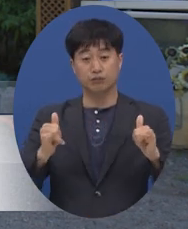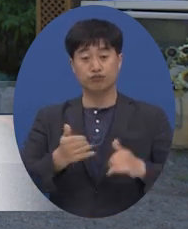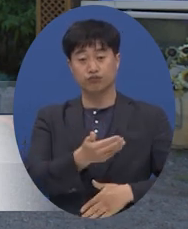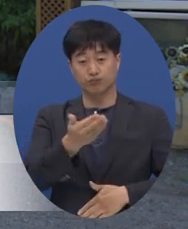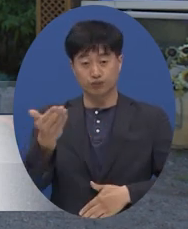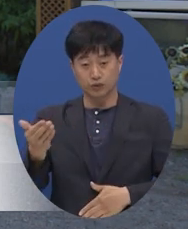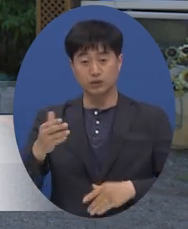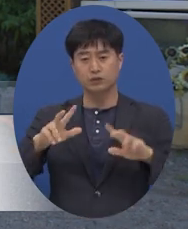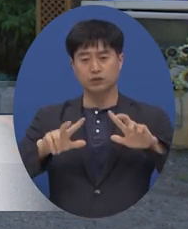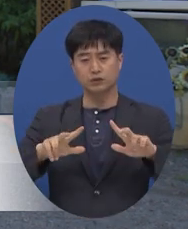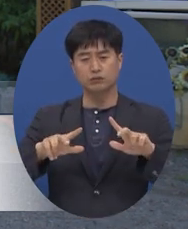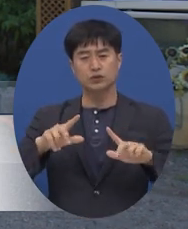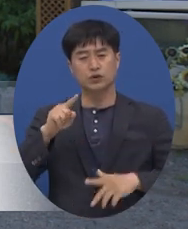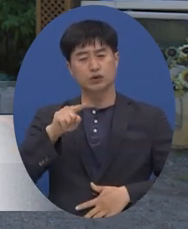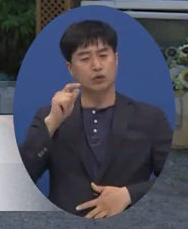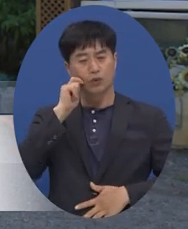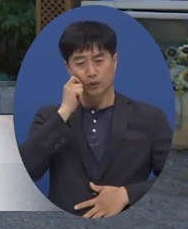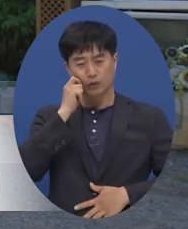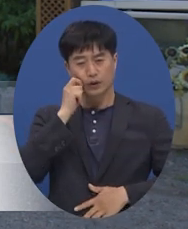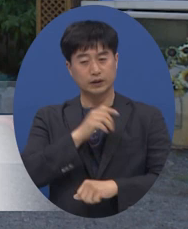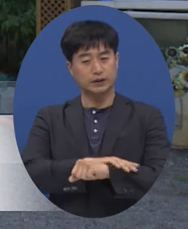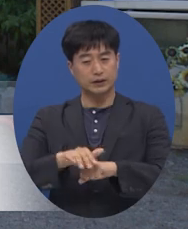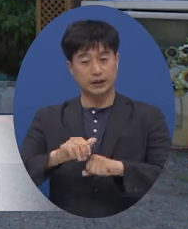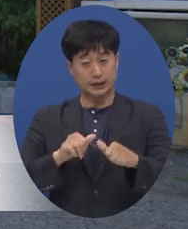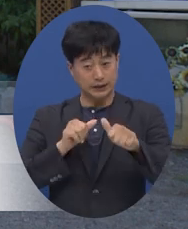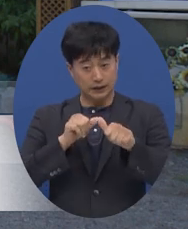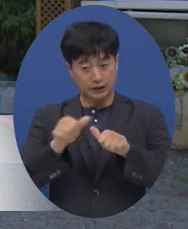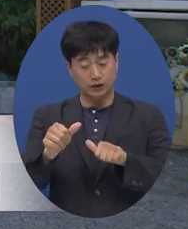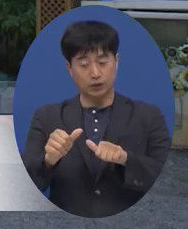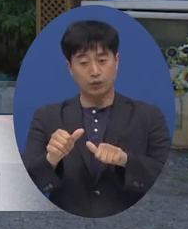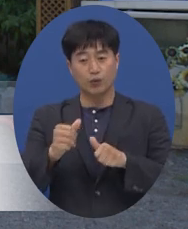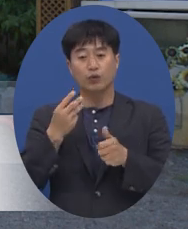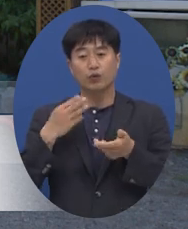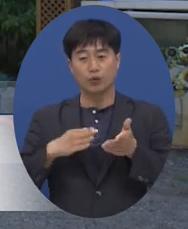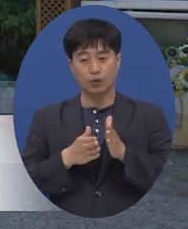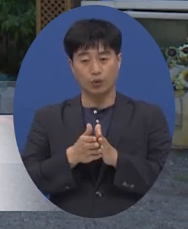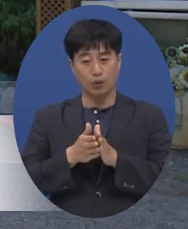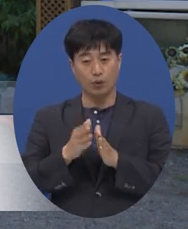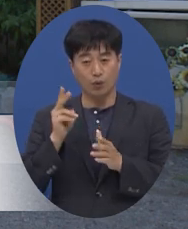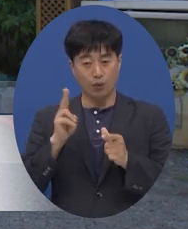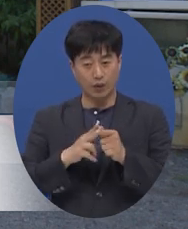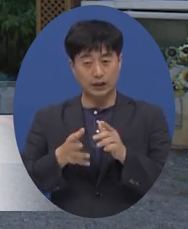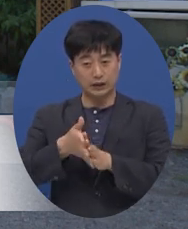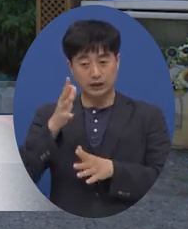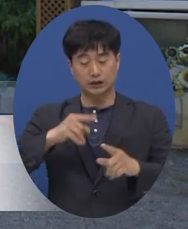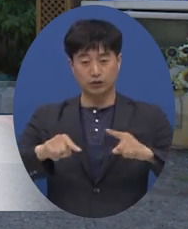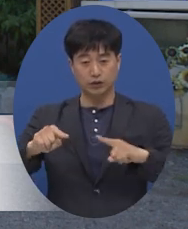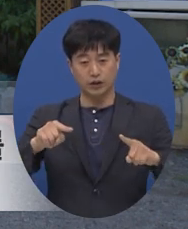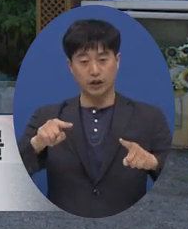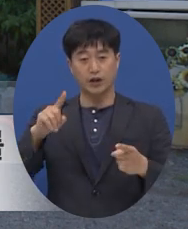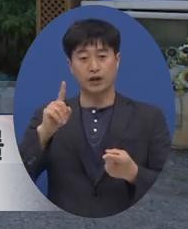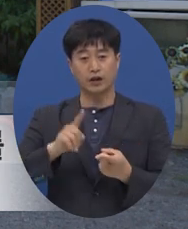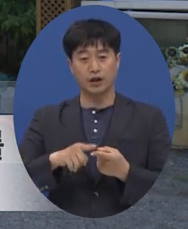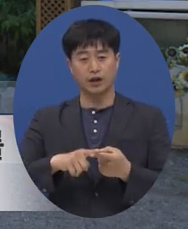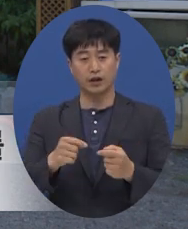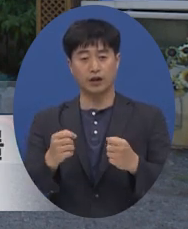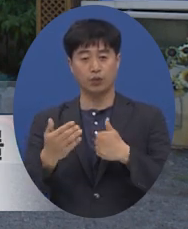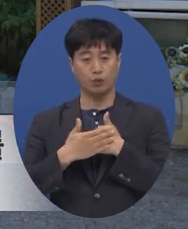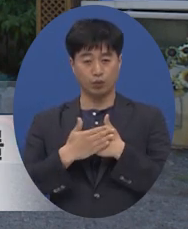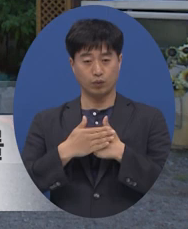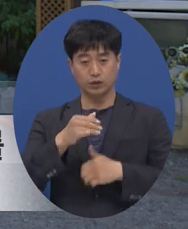상인 여러분들께서 지금의 이 어려움을 잘 견뎌주시고 또 도의 정책에 또 시의 정책에 협조해